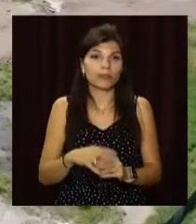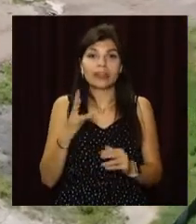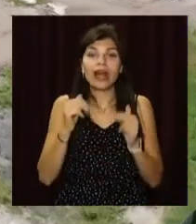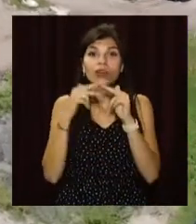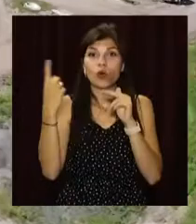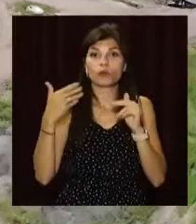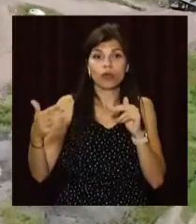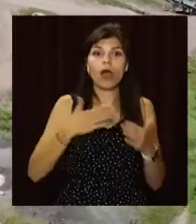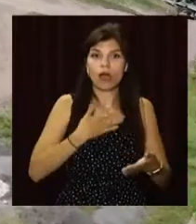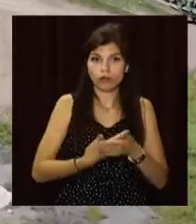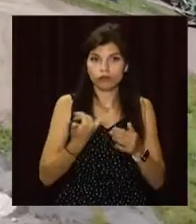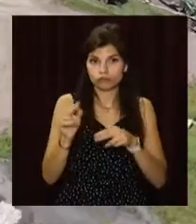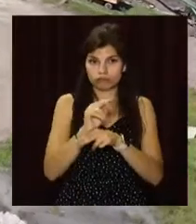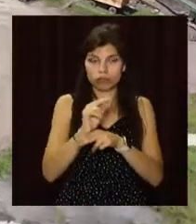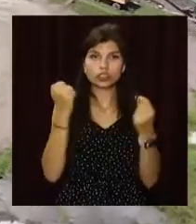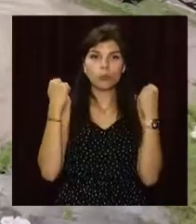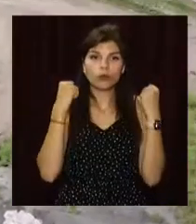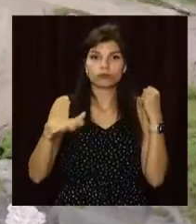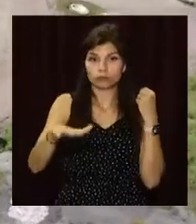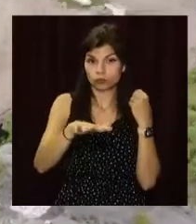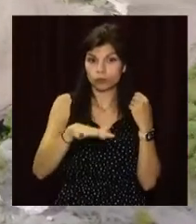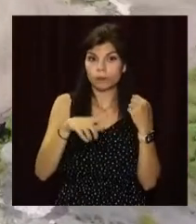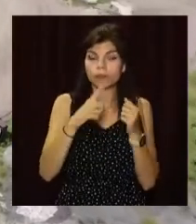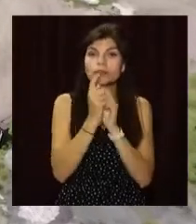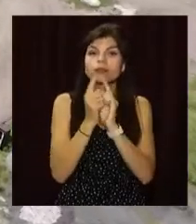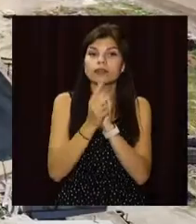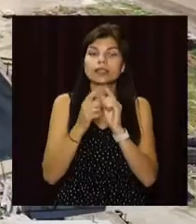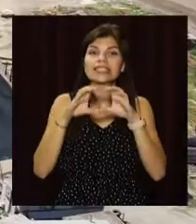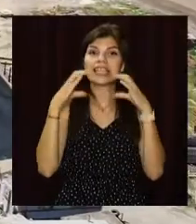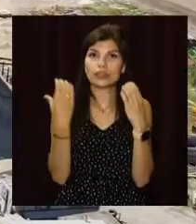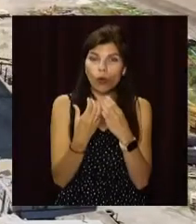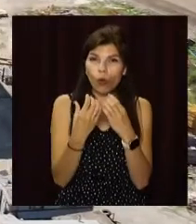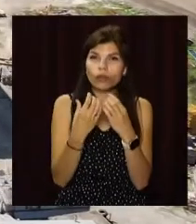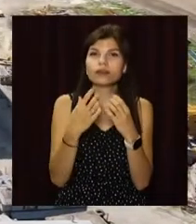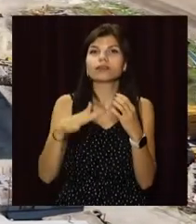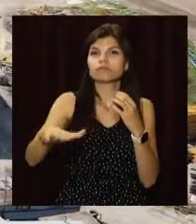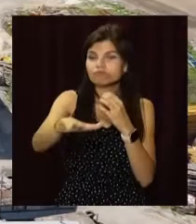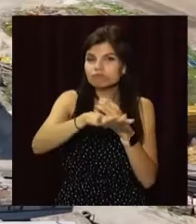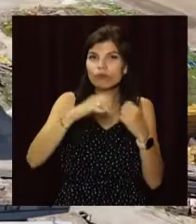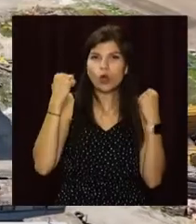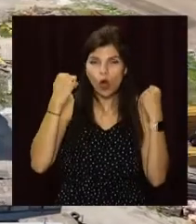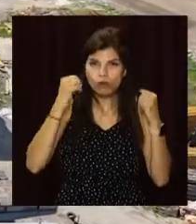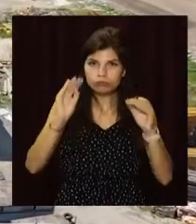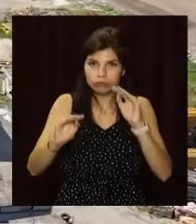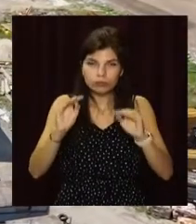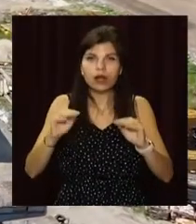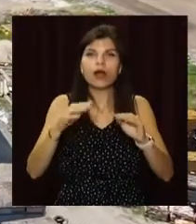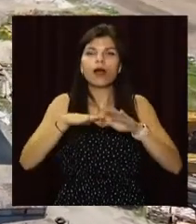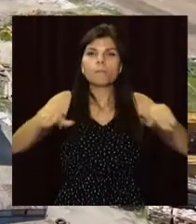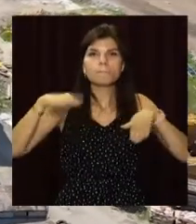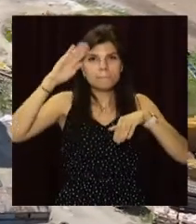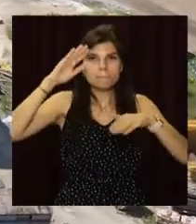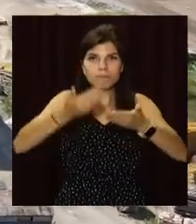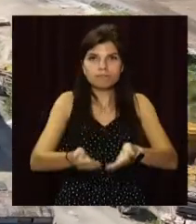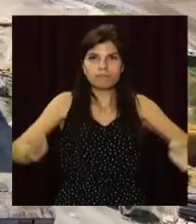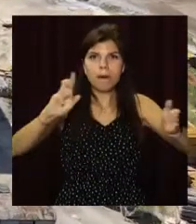На Дніпропетровщині активно розбудовують спортивну інфраструктуру, реконструюють стадіони, усучаснюють спортивні майданчики, зводять басейни.